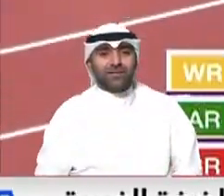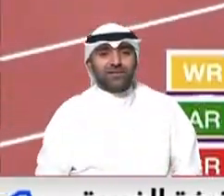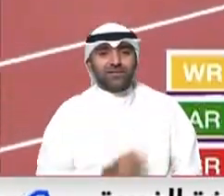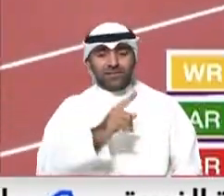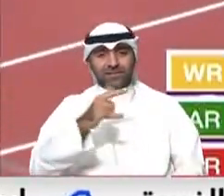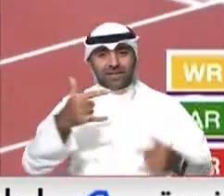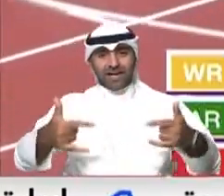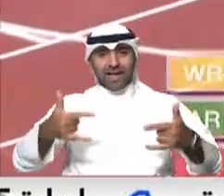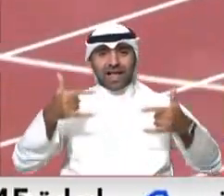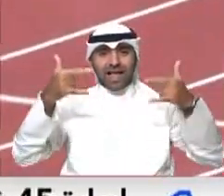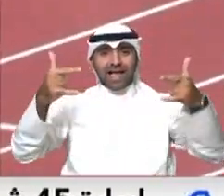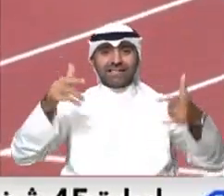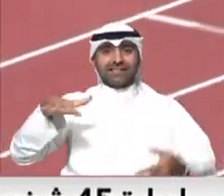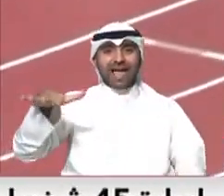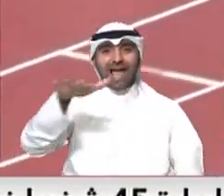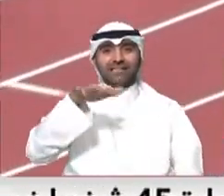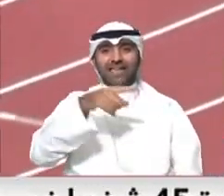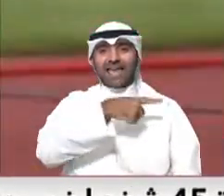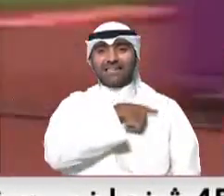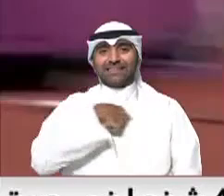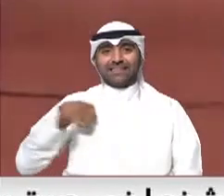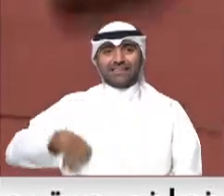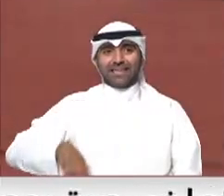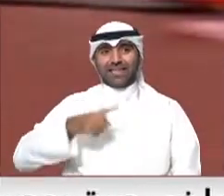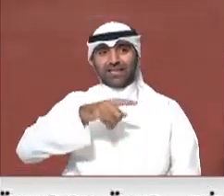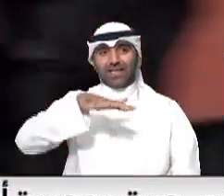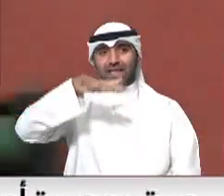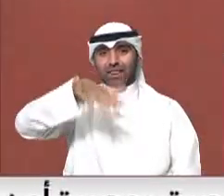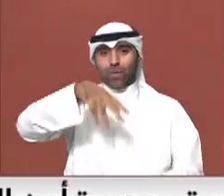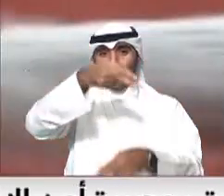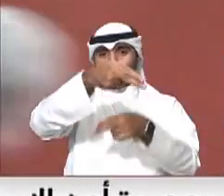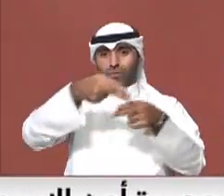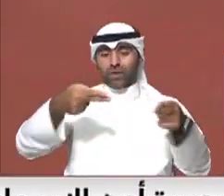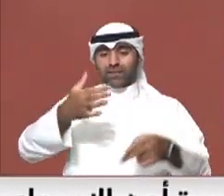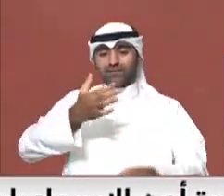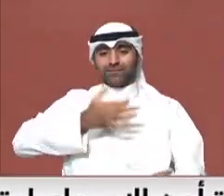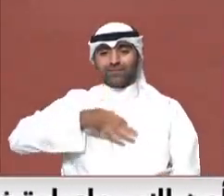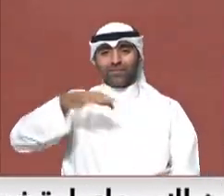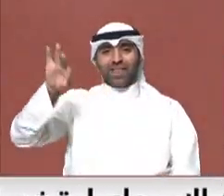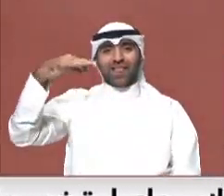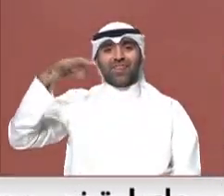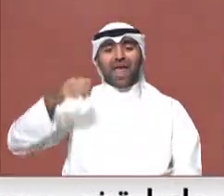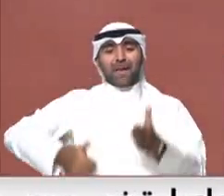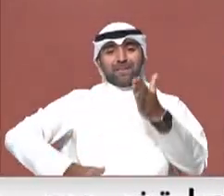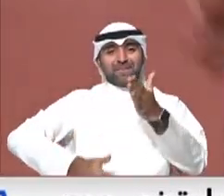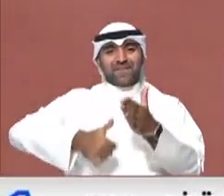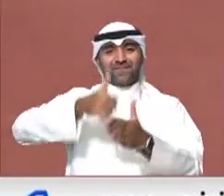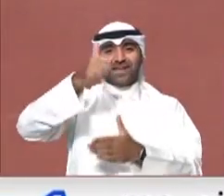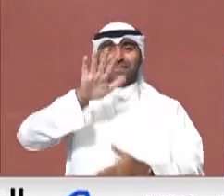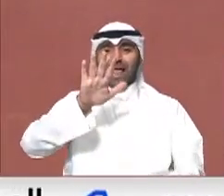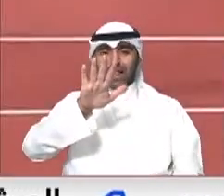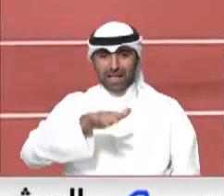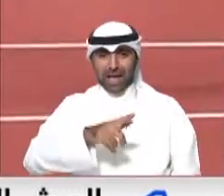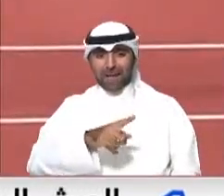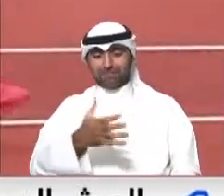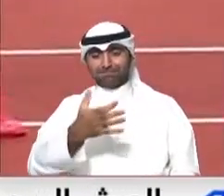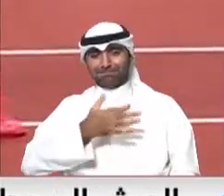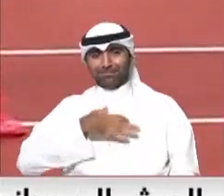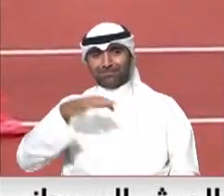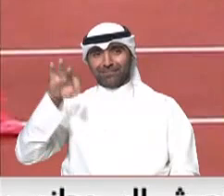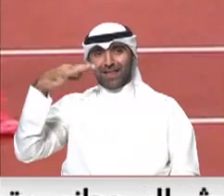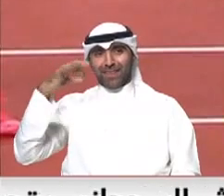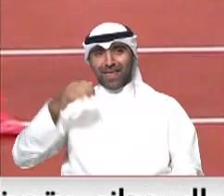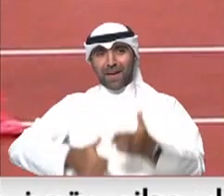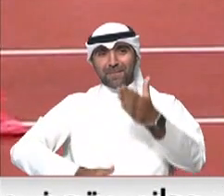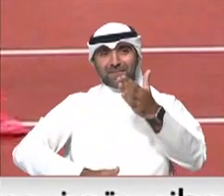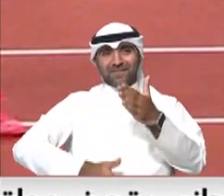دوره الالعاب الاسيويه ال التي تستضيفها الصين وتمكن يعقوب اليوحا من للميداليه الذهبيه